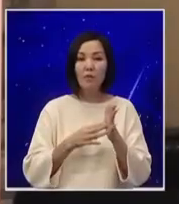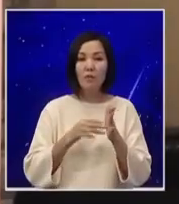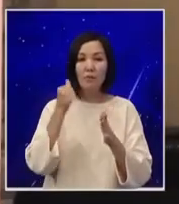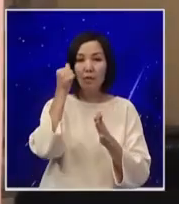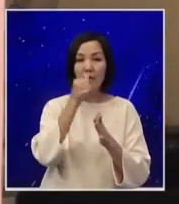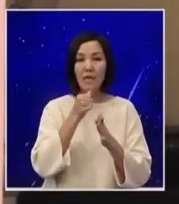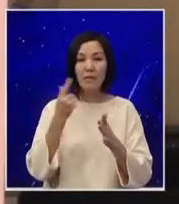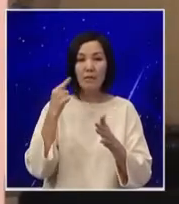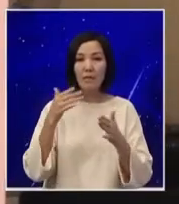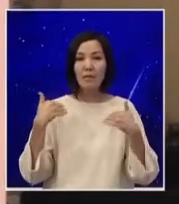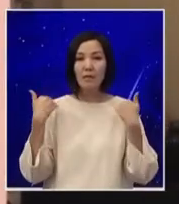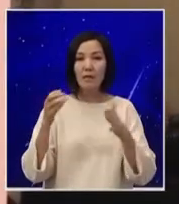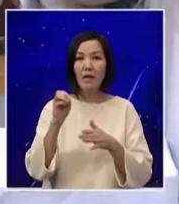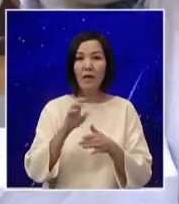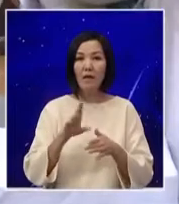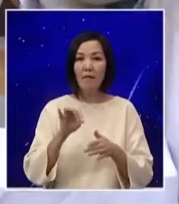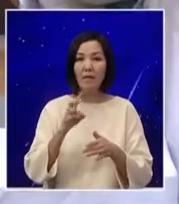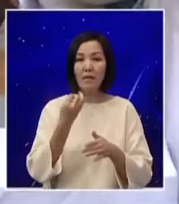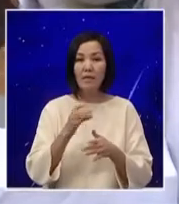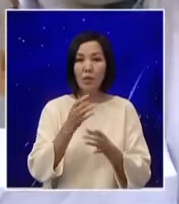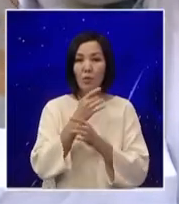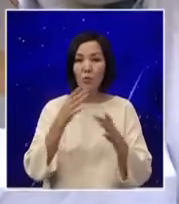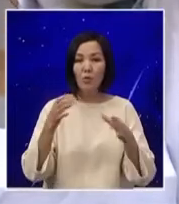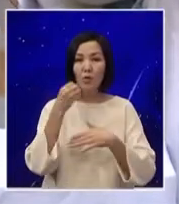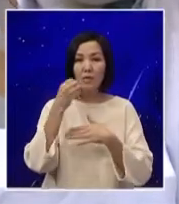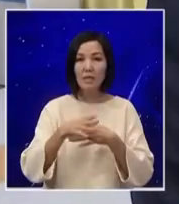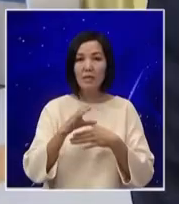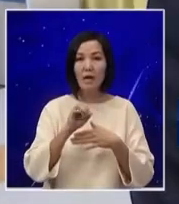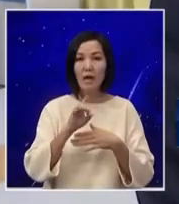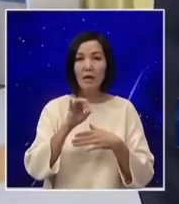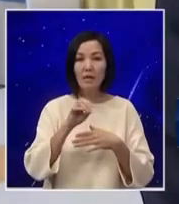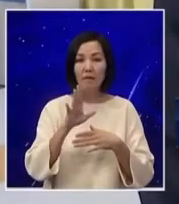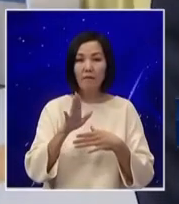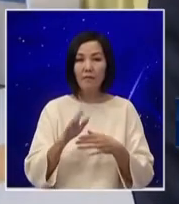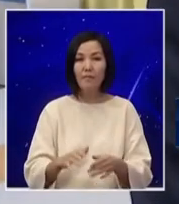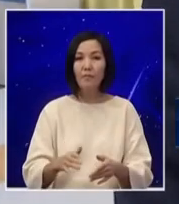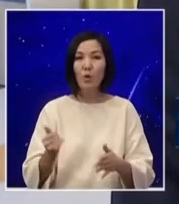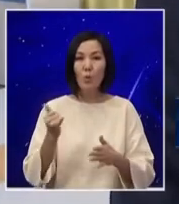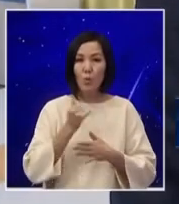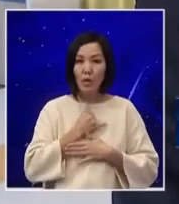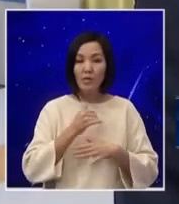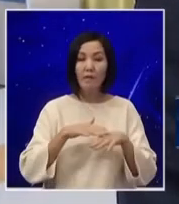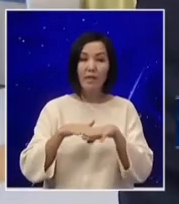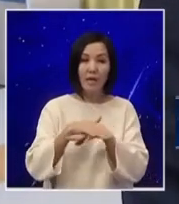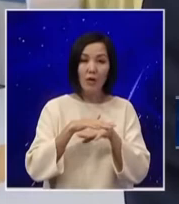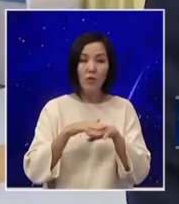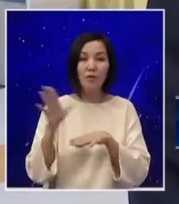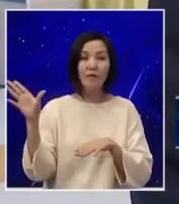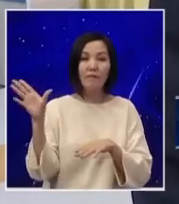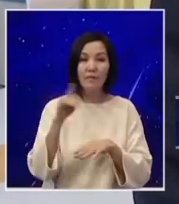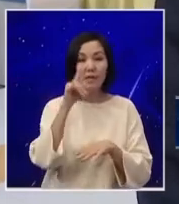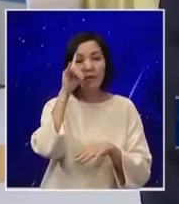инициатором выступает областной еврейских культур на благотворительный центр авив у нашего народа и во всех народов населяющих